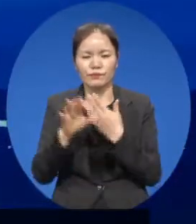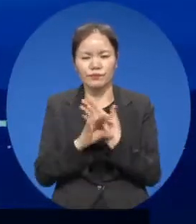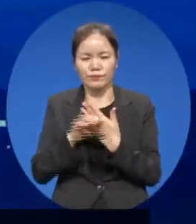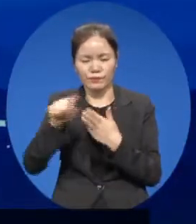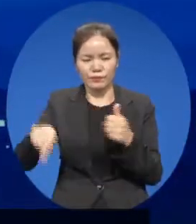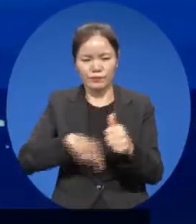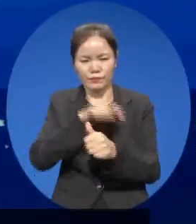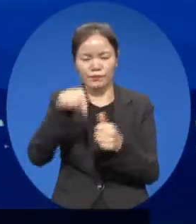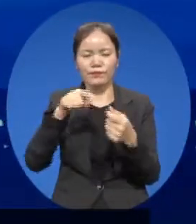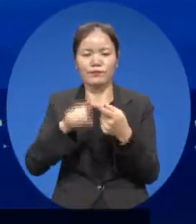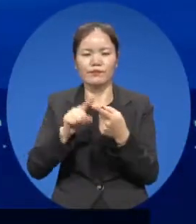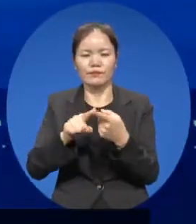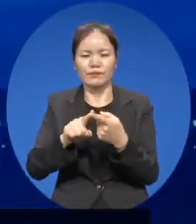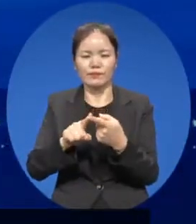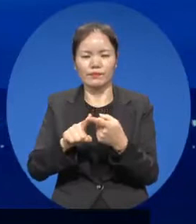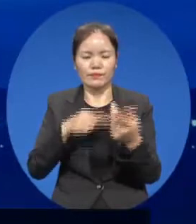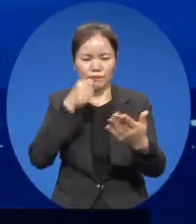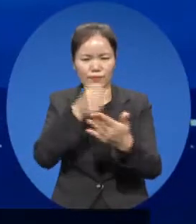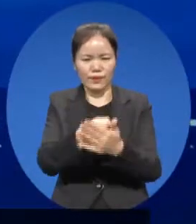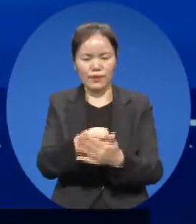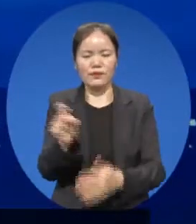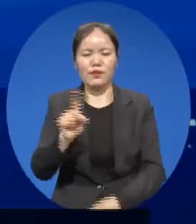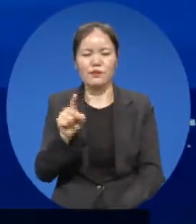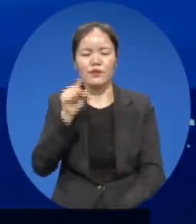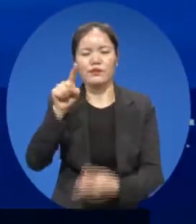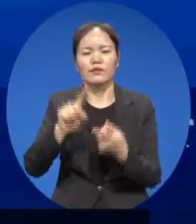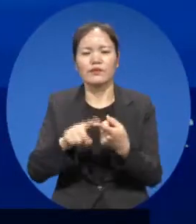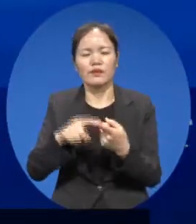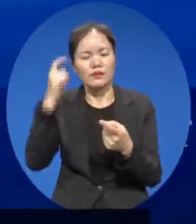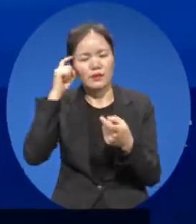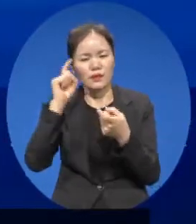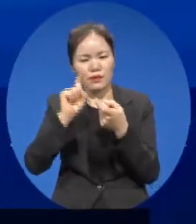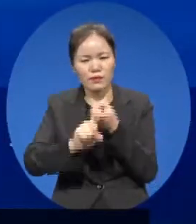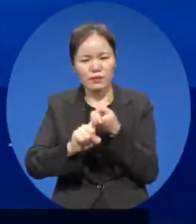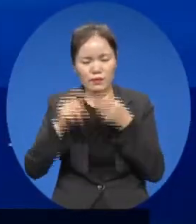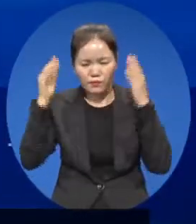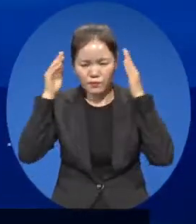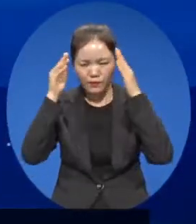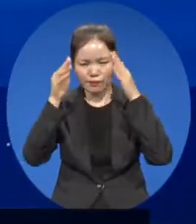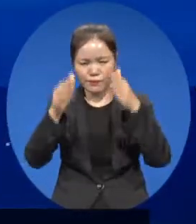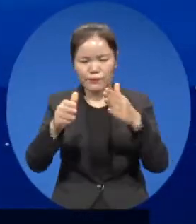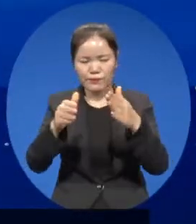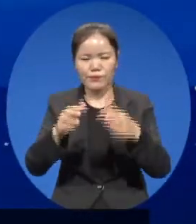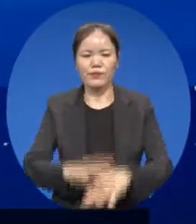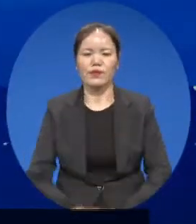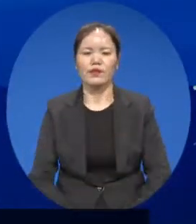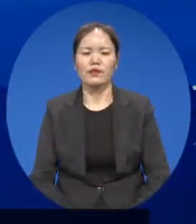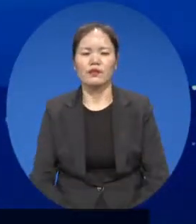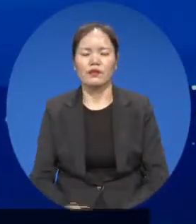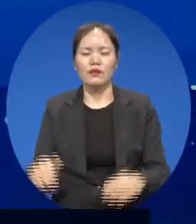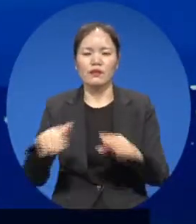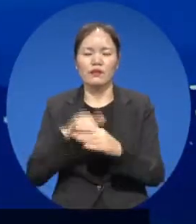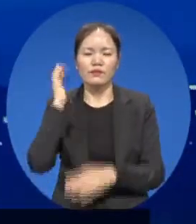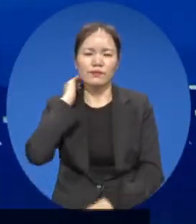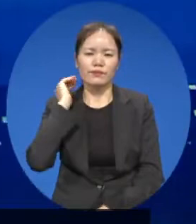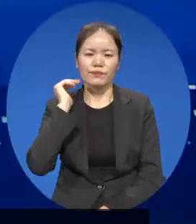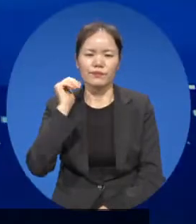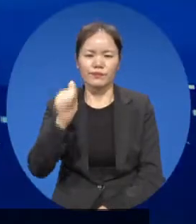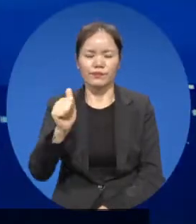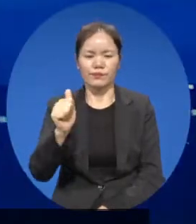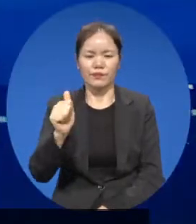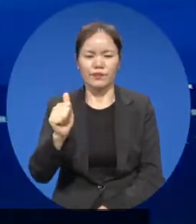사태를 어떻게 결론 지워야 할지 이 부분을 관심 월 따지는데 결국은 문재인 대통령이 공히